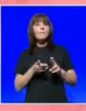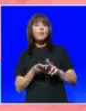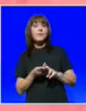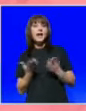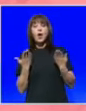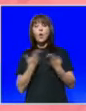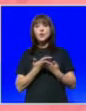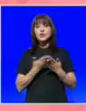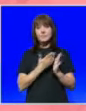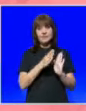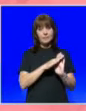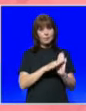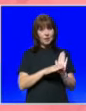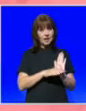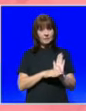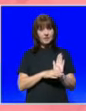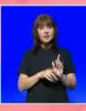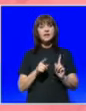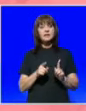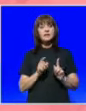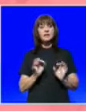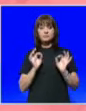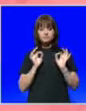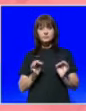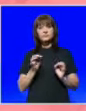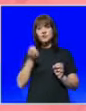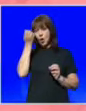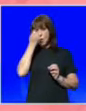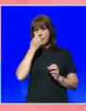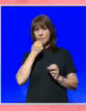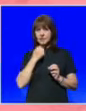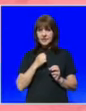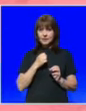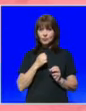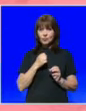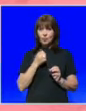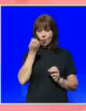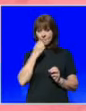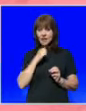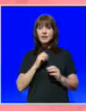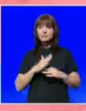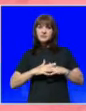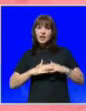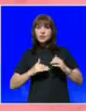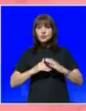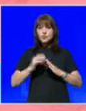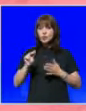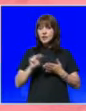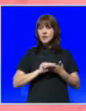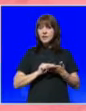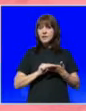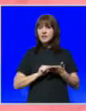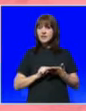учебните програми, те да бъдат по-рамкови, компетентностно ориентирани, да бъдат структурирани така, че да има и